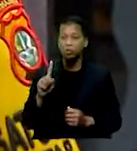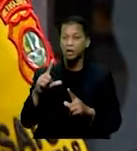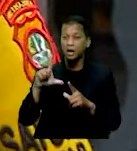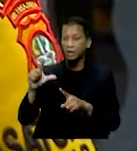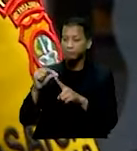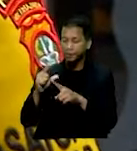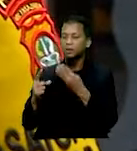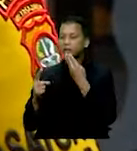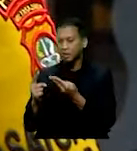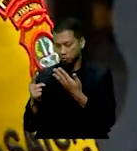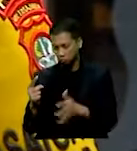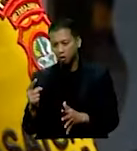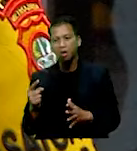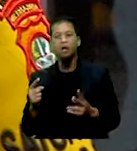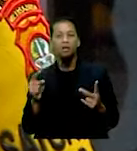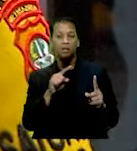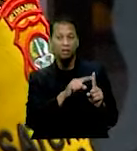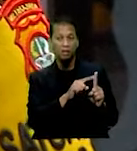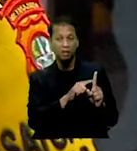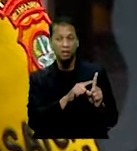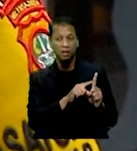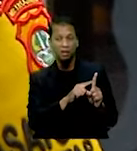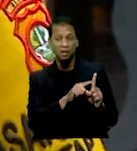Sementara kami menerima laporan dari